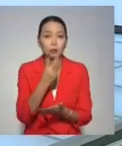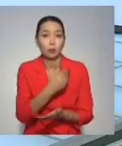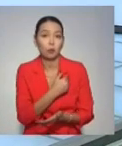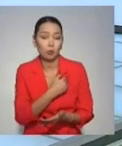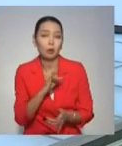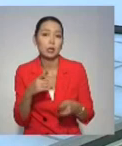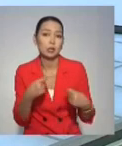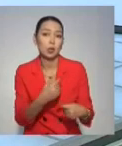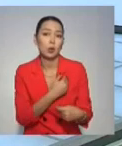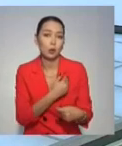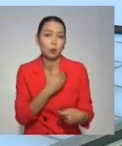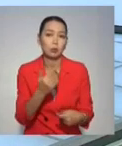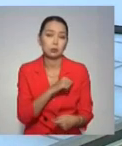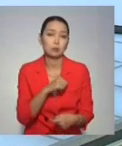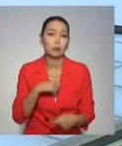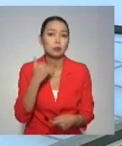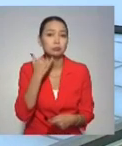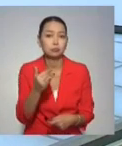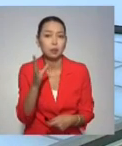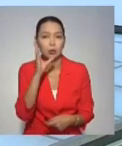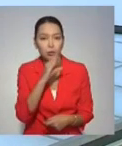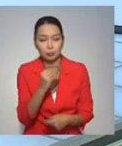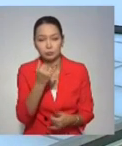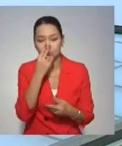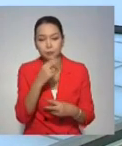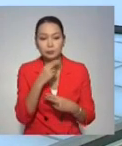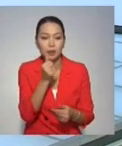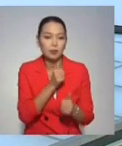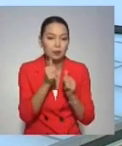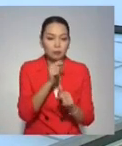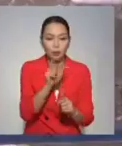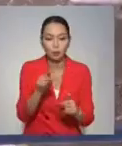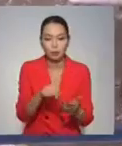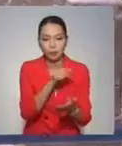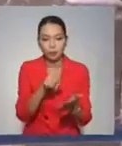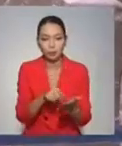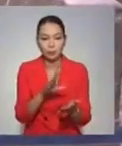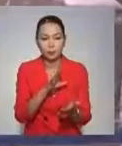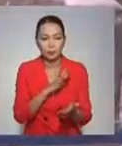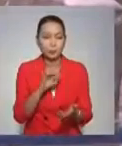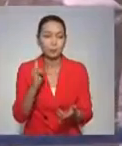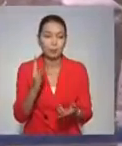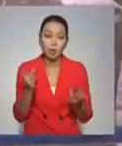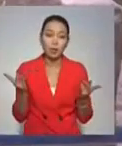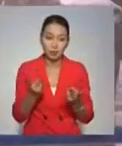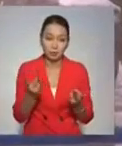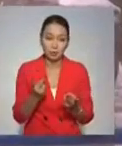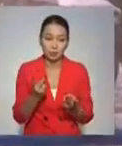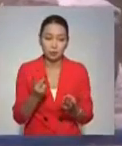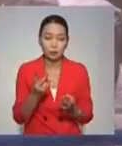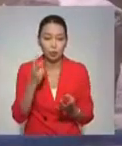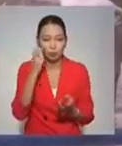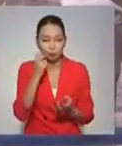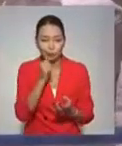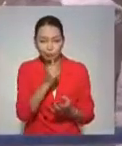келетін ана сізге өзі хабарласады. Тілшіміз Ақбота Базарбайдың экспериментін көрейік. Бала керек пе? Қара нарықтан